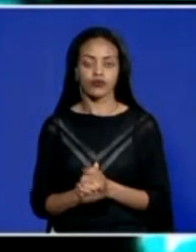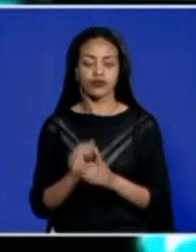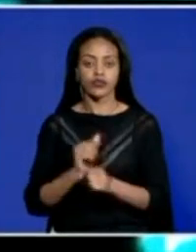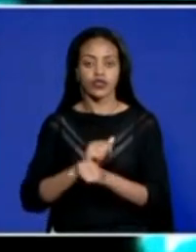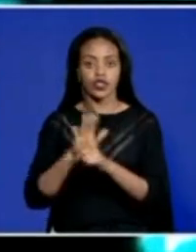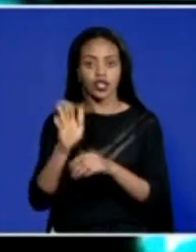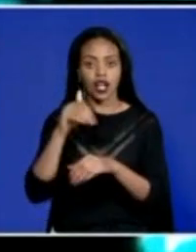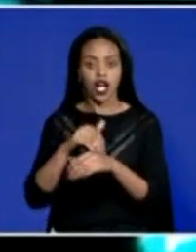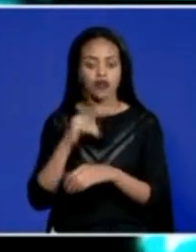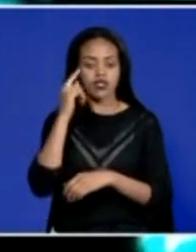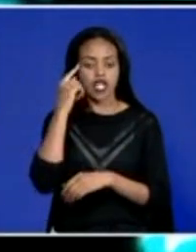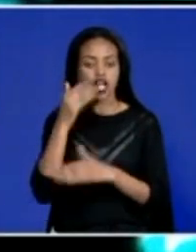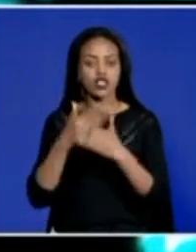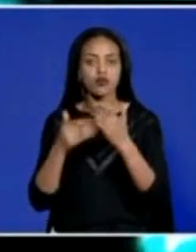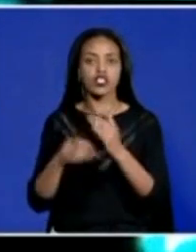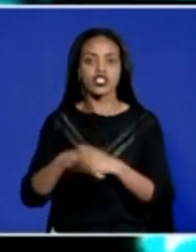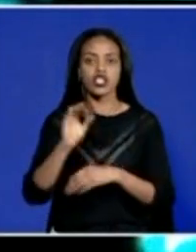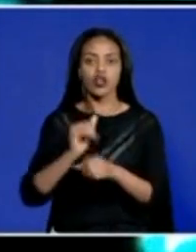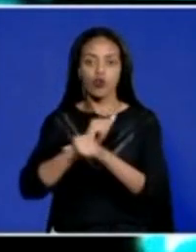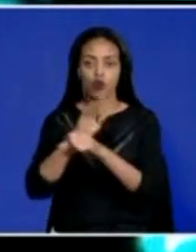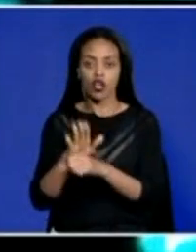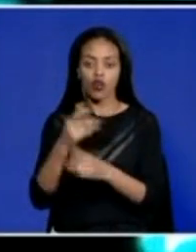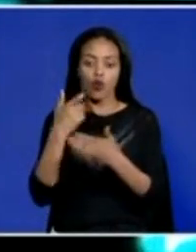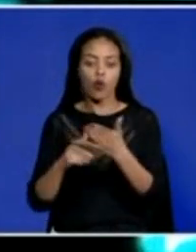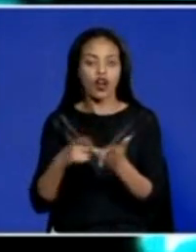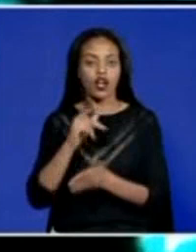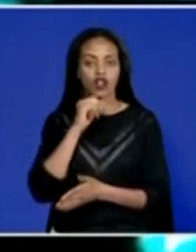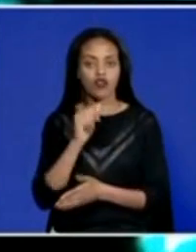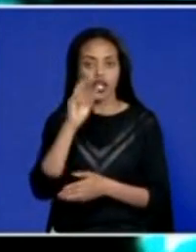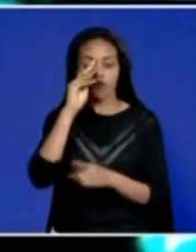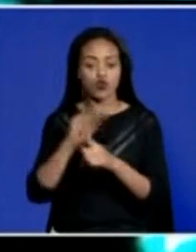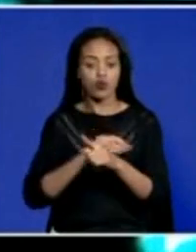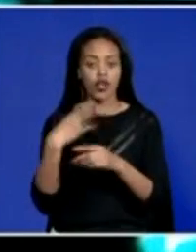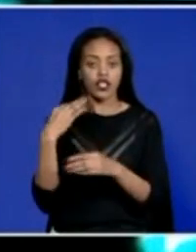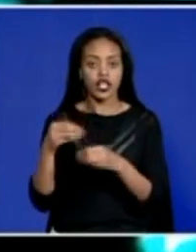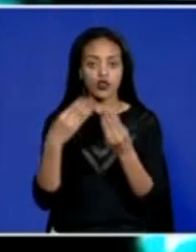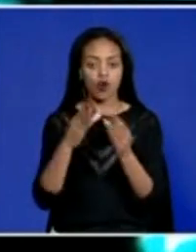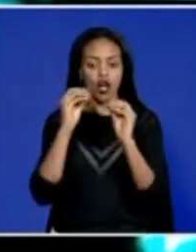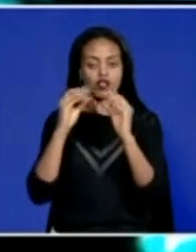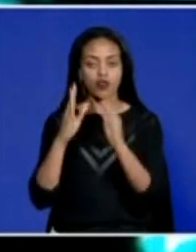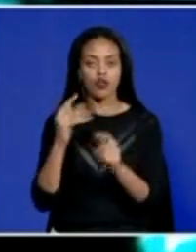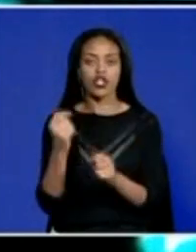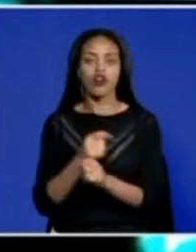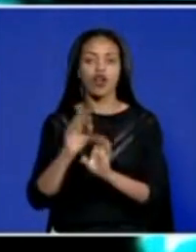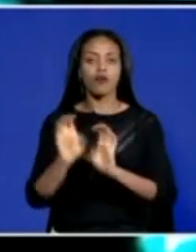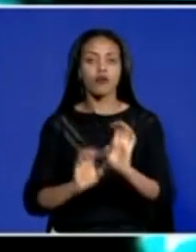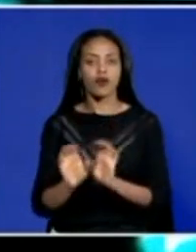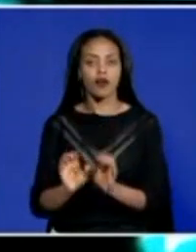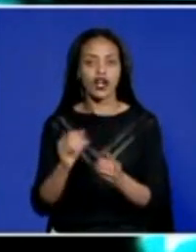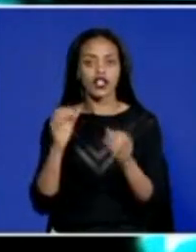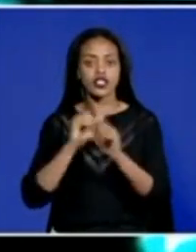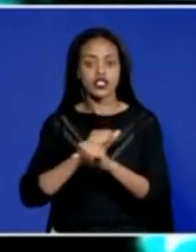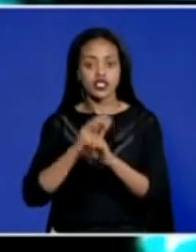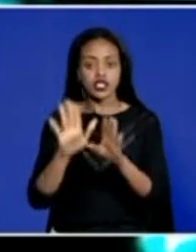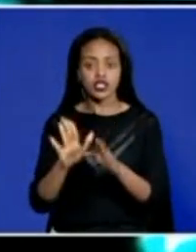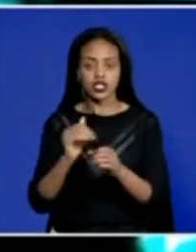ዝርግሕኡ ኣብ ዘተሓሳስብ ብርኪ ዝርከብ ለበዳ ቫይረስ ኮሮና ዋጋ ከየኽፍለና ብሰብ ሞያ ጥዕና ዝውሃቡ ኣስተምህሮታት ተግባራዊ ብምግባር እቲ ለበዳ